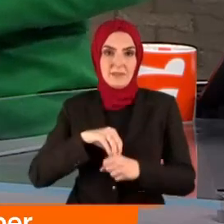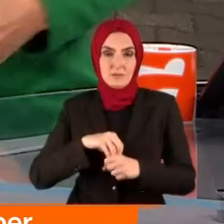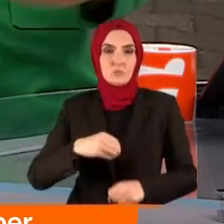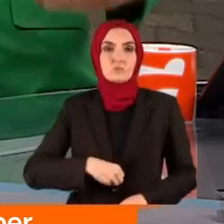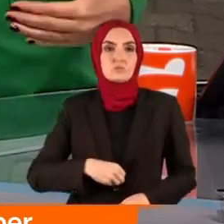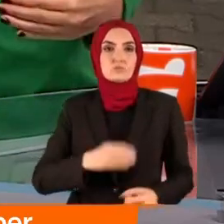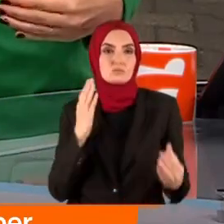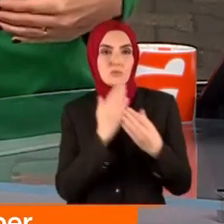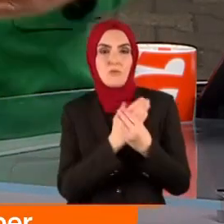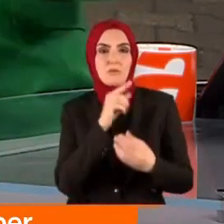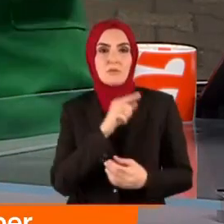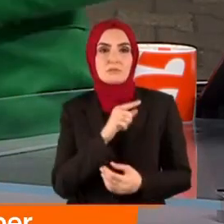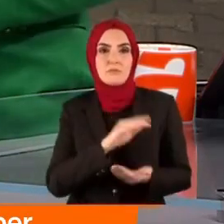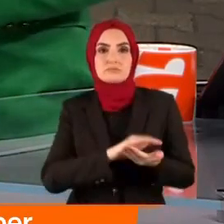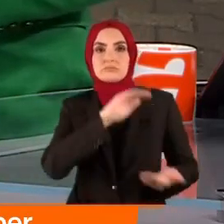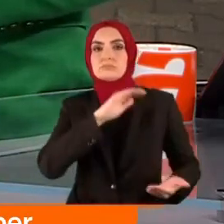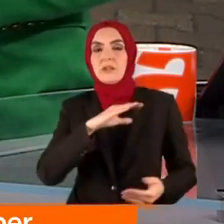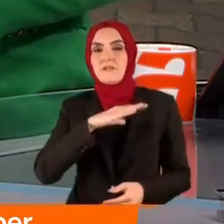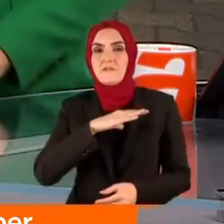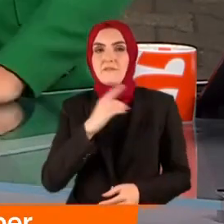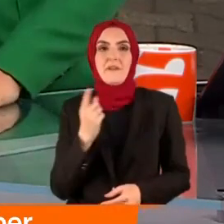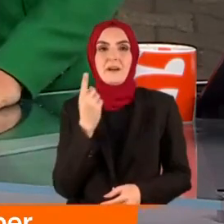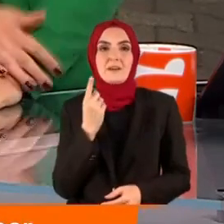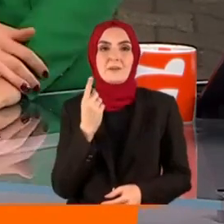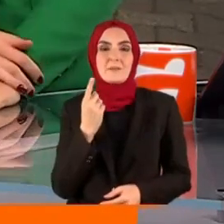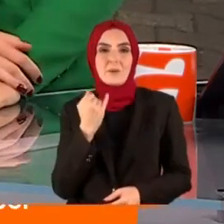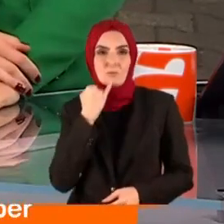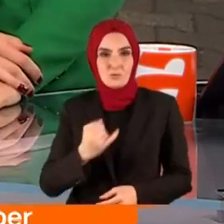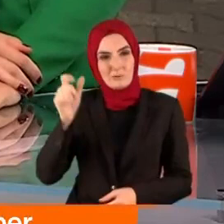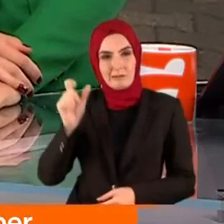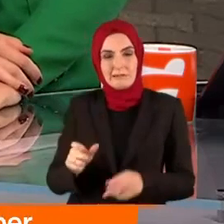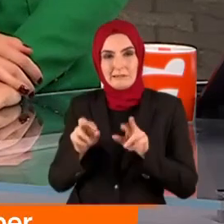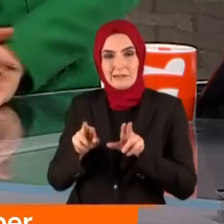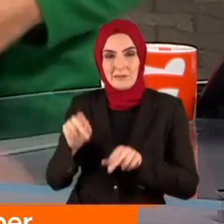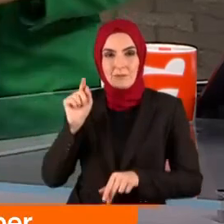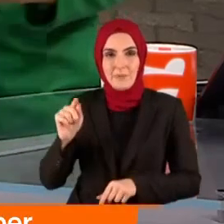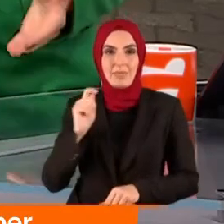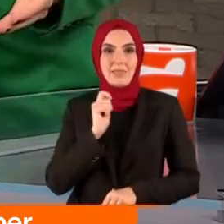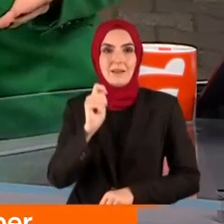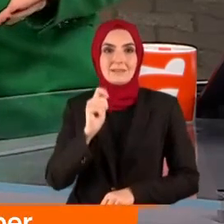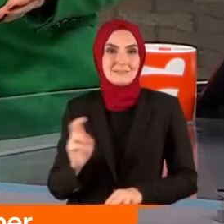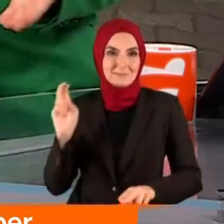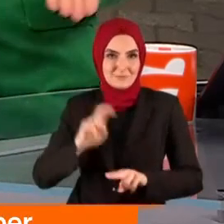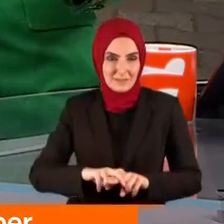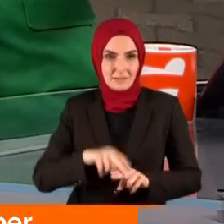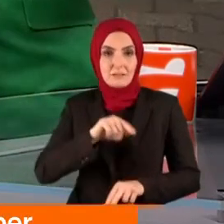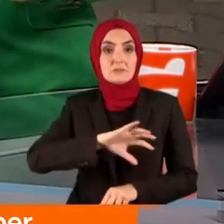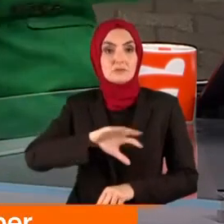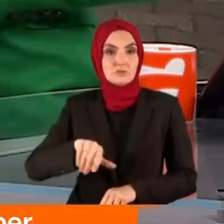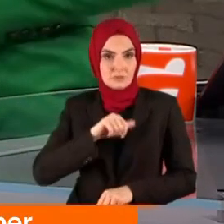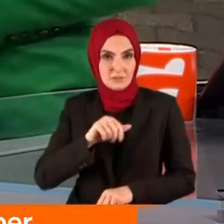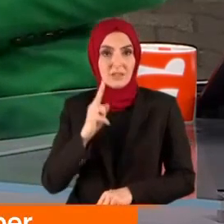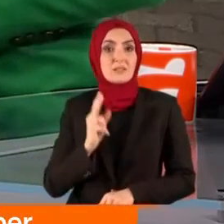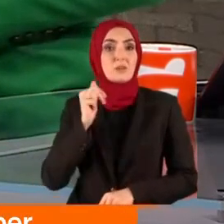zanlı, müşteri gibi bindiği taksiyi çaldı. İki gün boyunca da çalıntı araçla müşteri taşıyıp para kazandı. İşte akıl